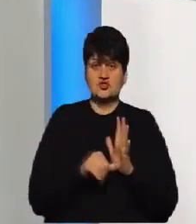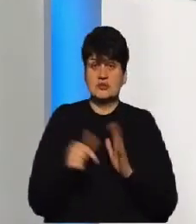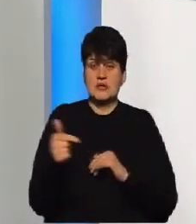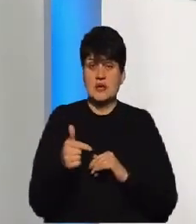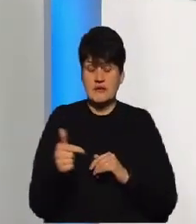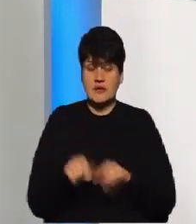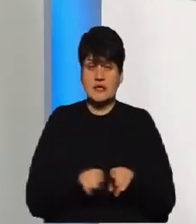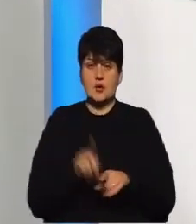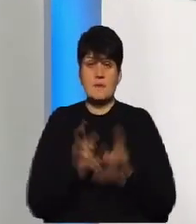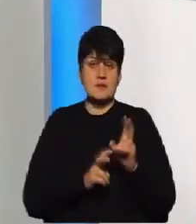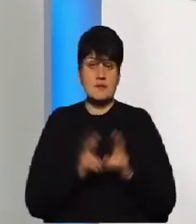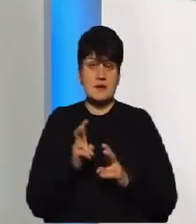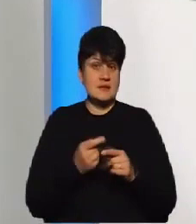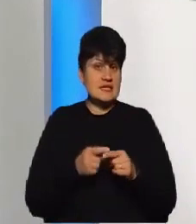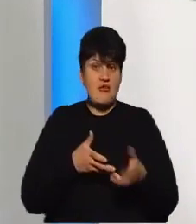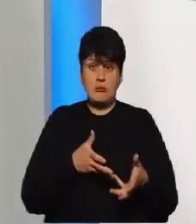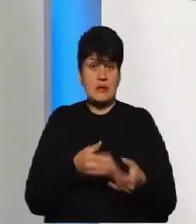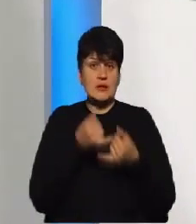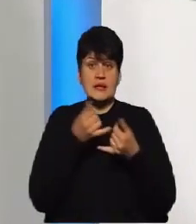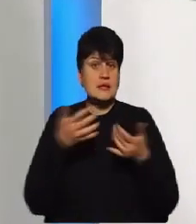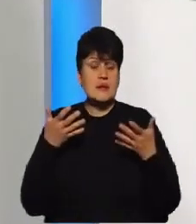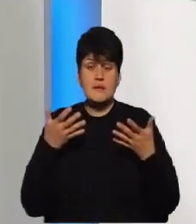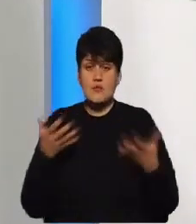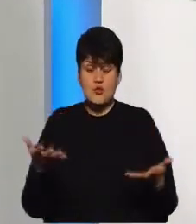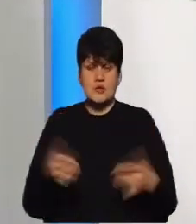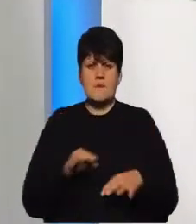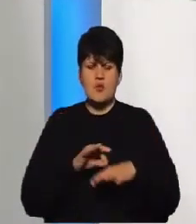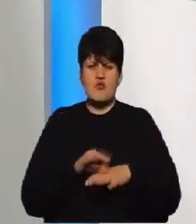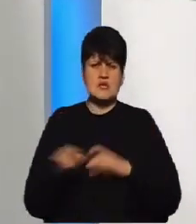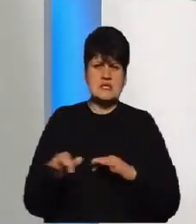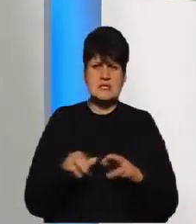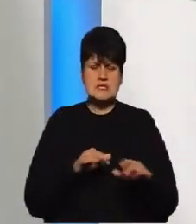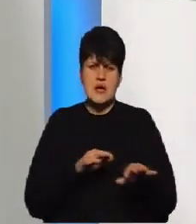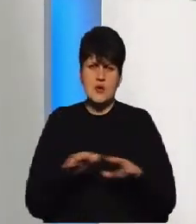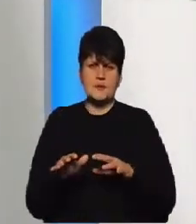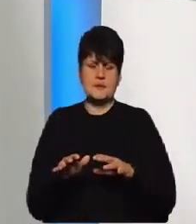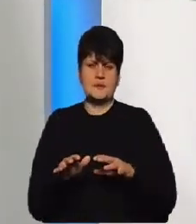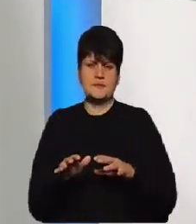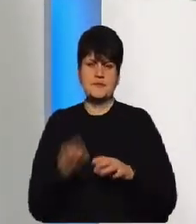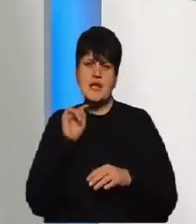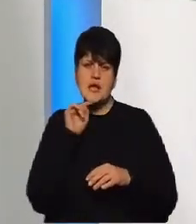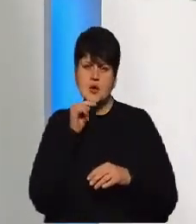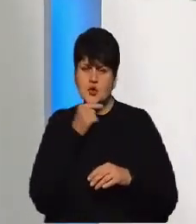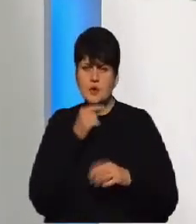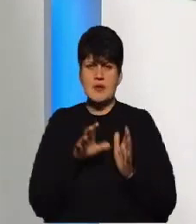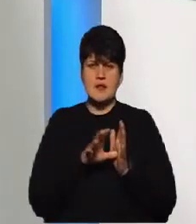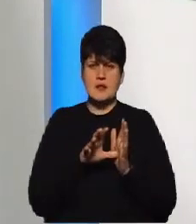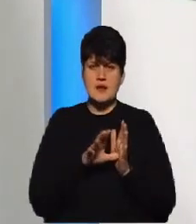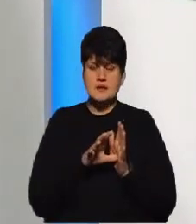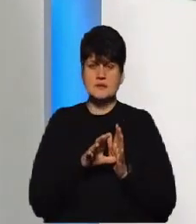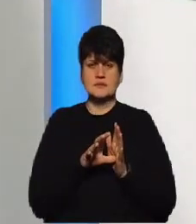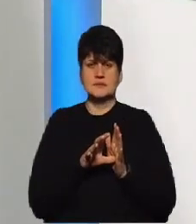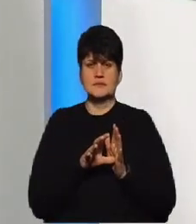підприємство на це не може впливати. Тобто навіть якісь там проводяться заходи з економією електроенергії, був ряд